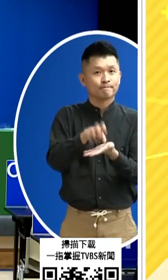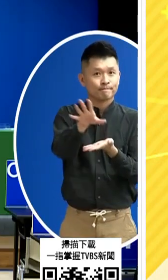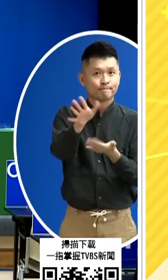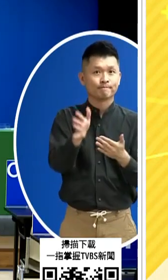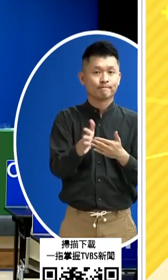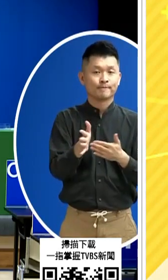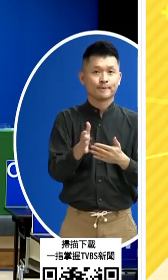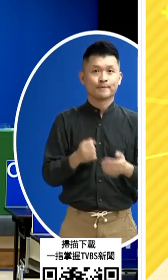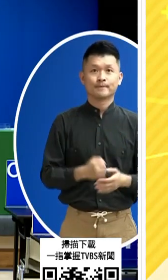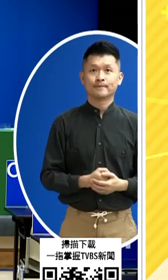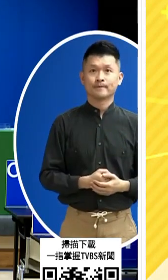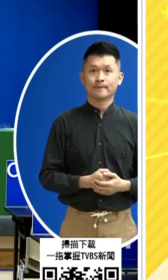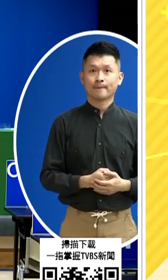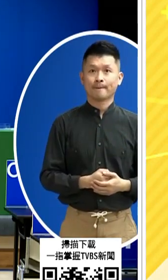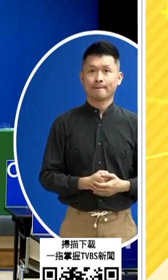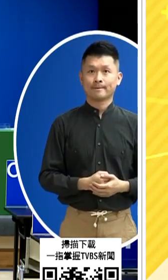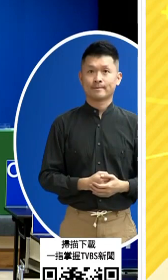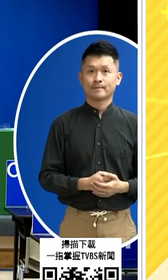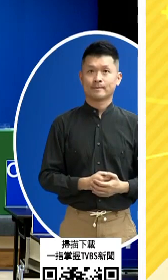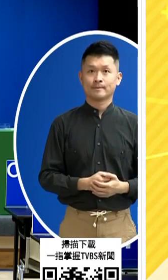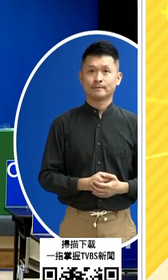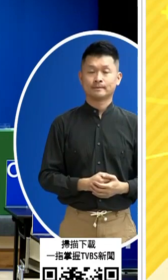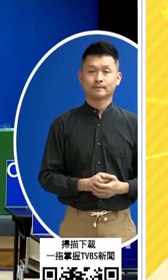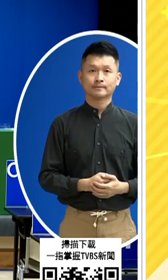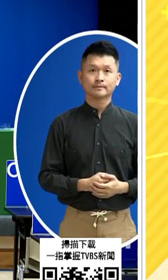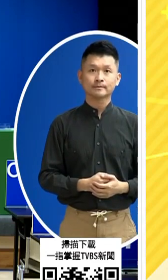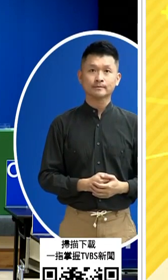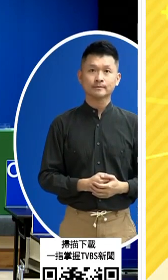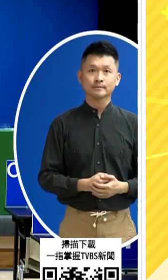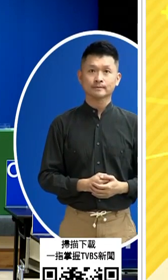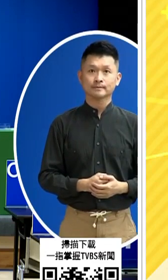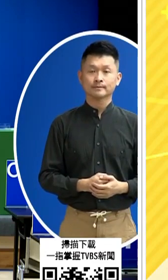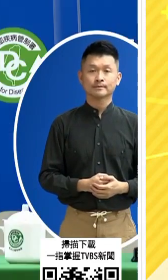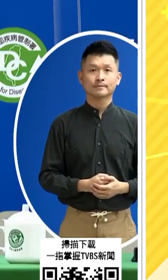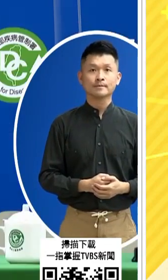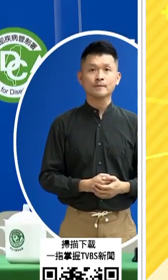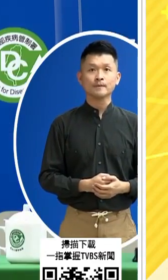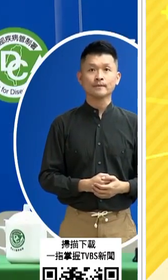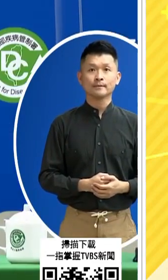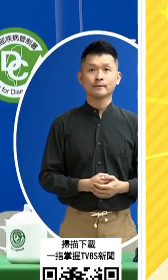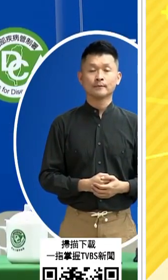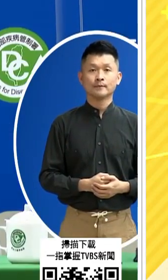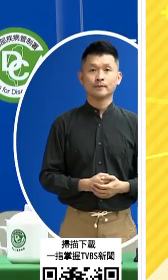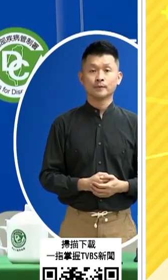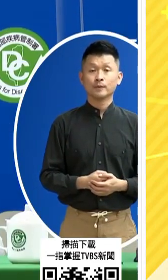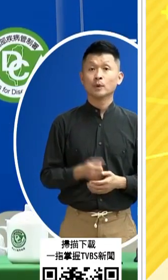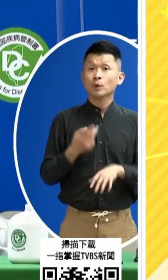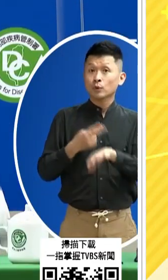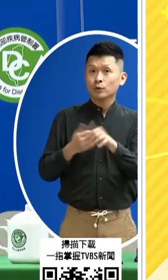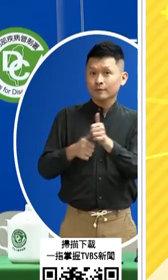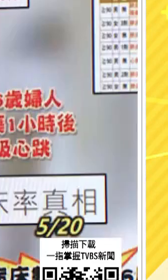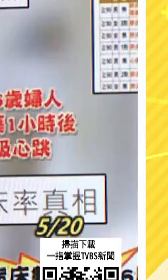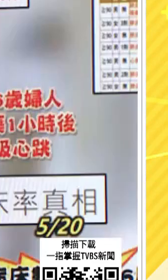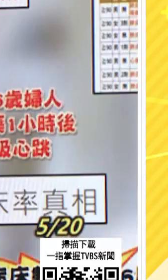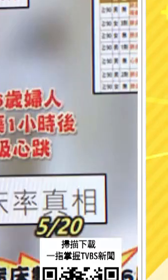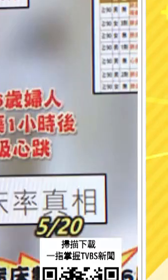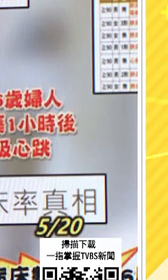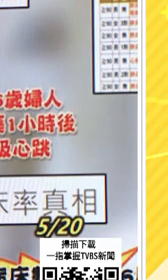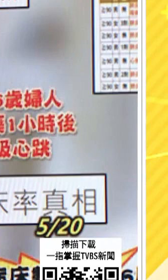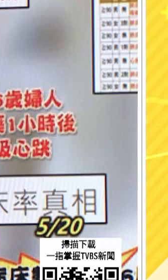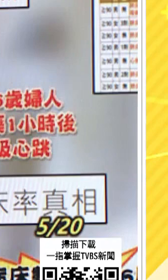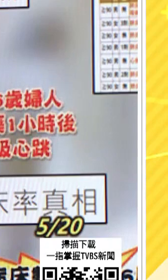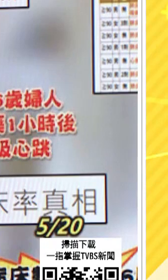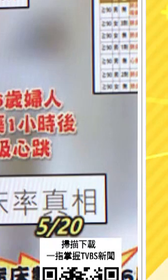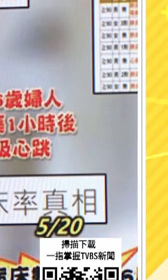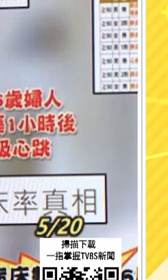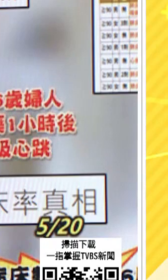直排队要视讯，等到排到她的时候，医生说药不能给你，为什么？因为她已经排5天了，5天以后药没有